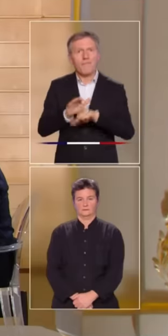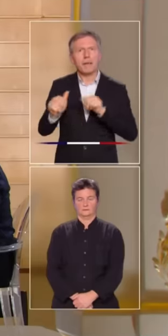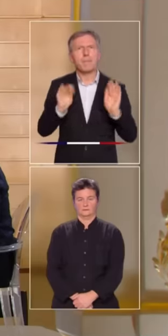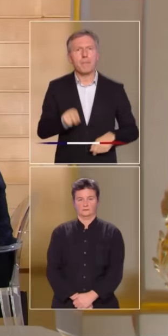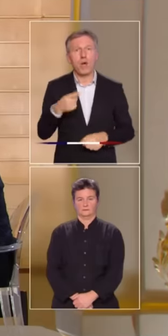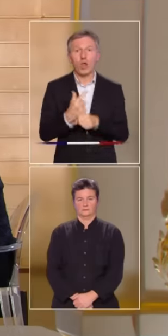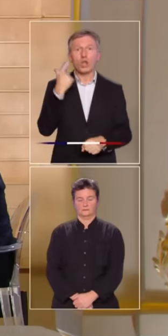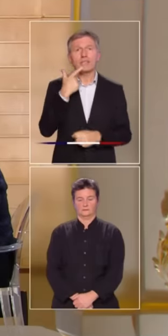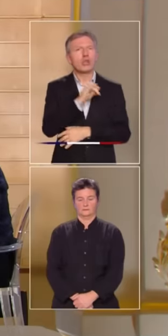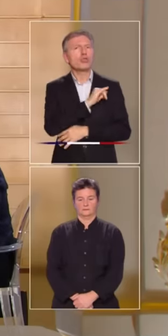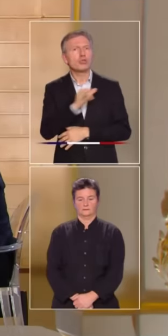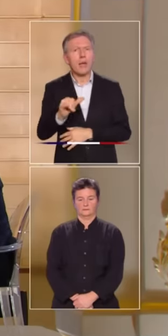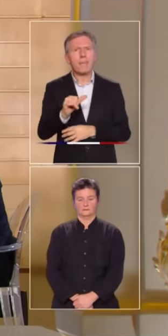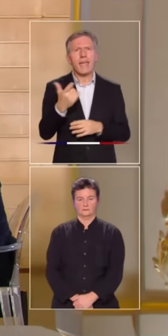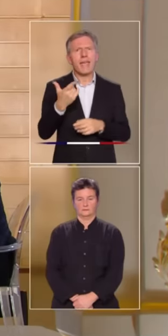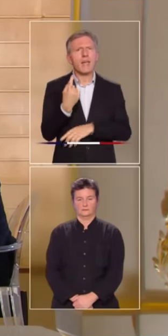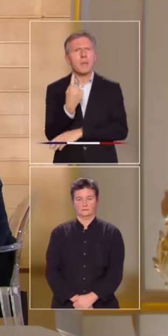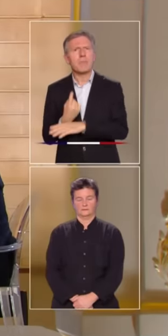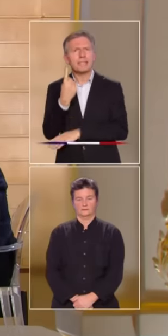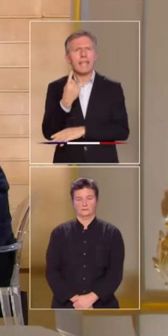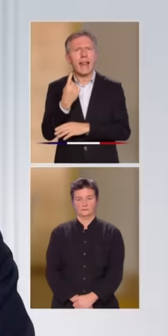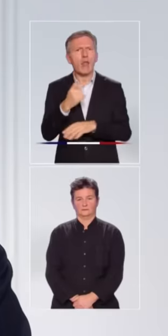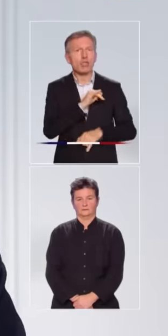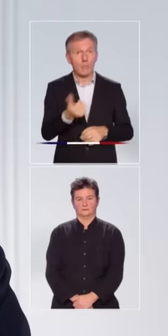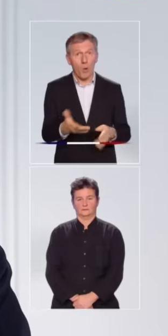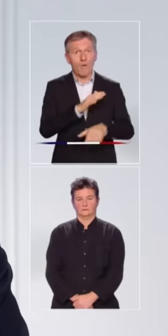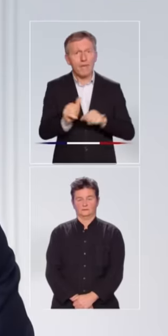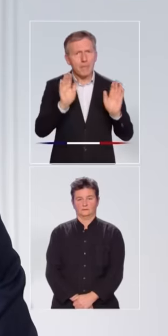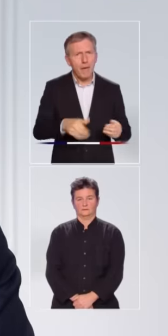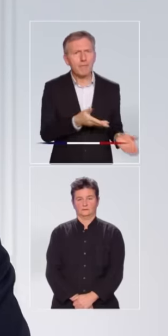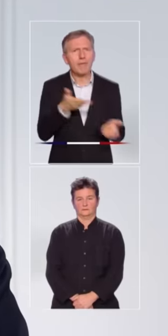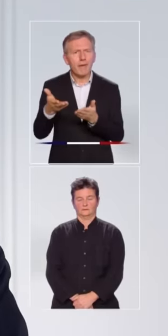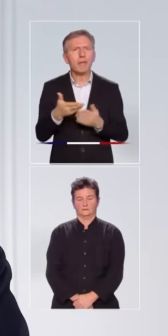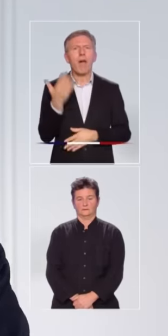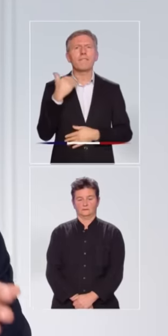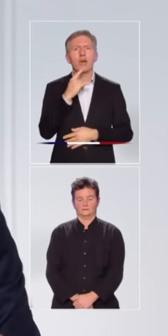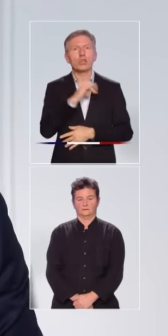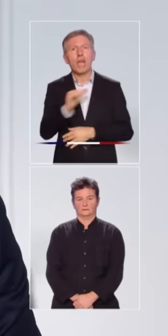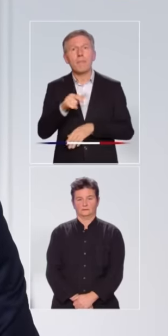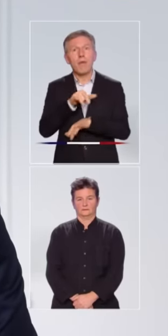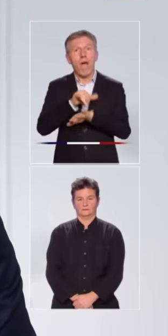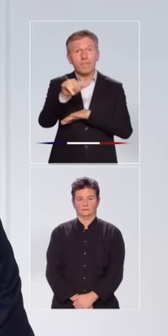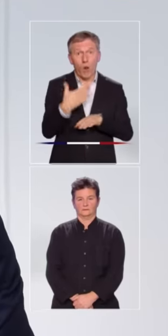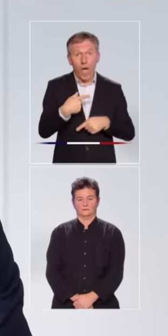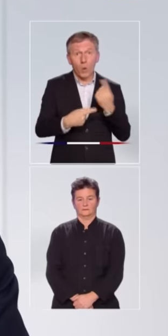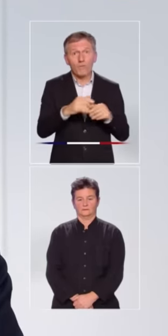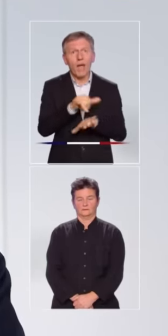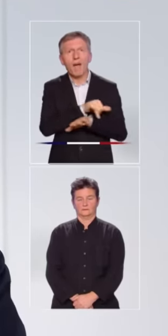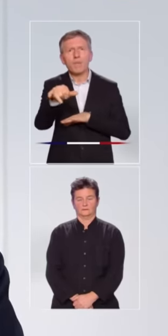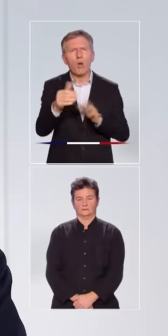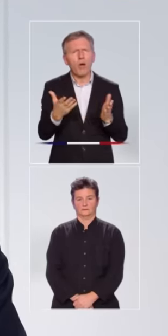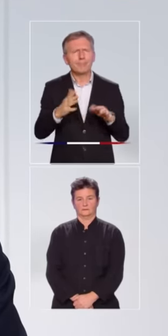2 ans, on disait « jamais nous n'enverrons de missiles de longue moyenne portée ». On l'a fait. Mais on disait « jamais on enverra d'avions ». Certains sont en train de le faire.